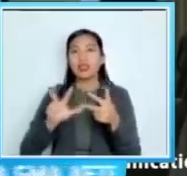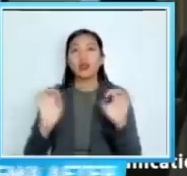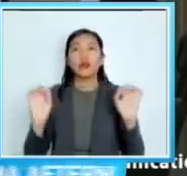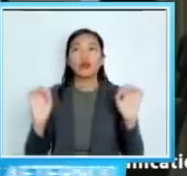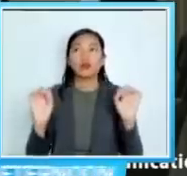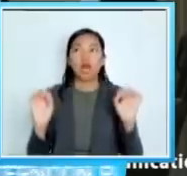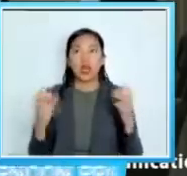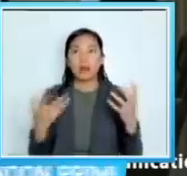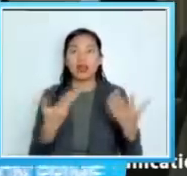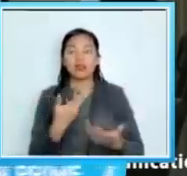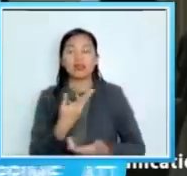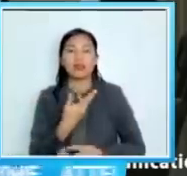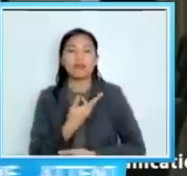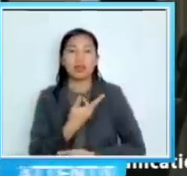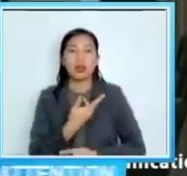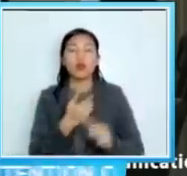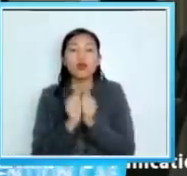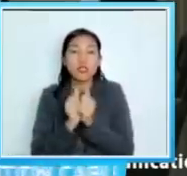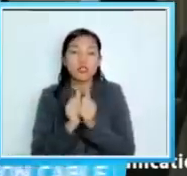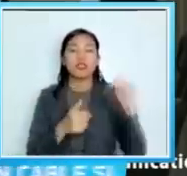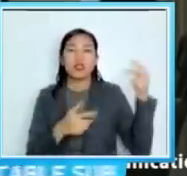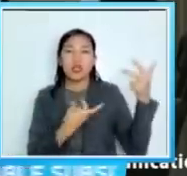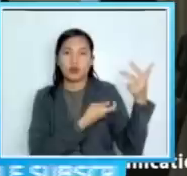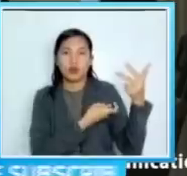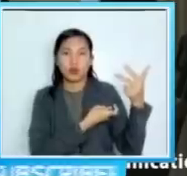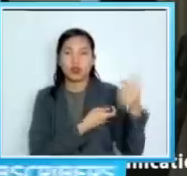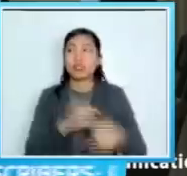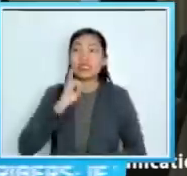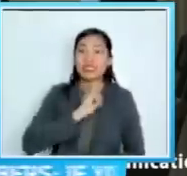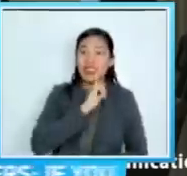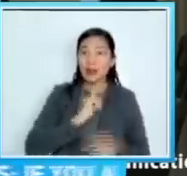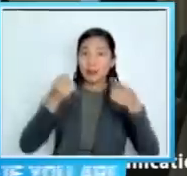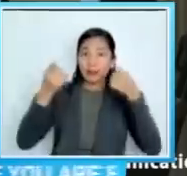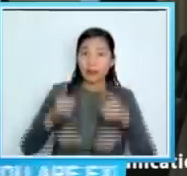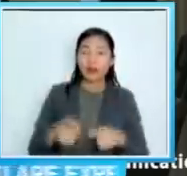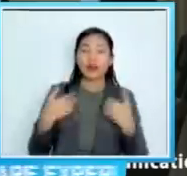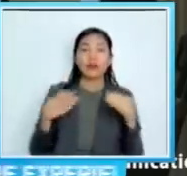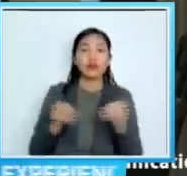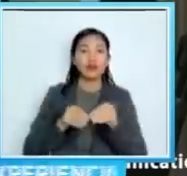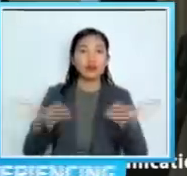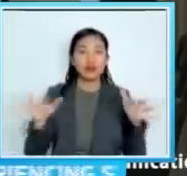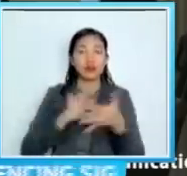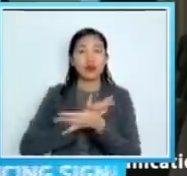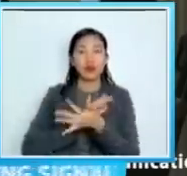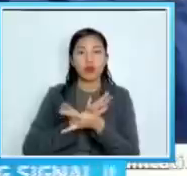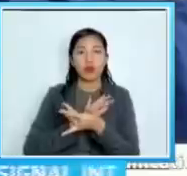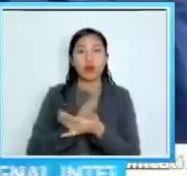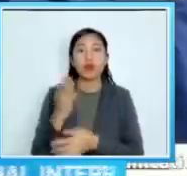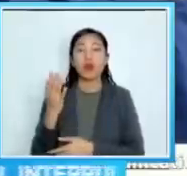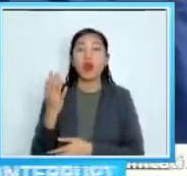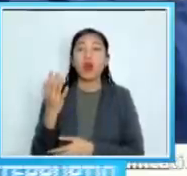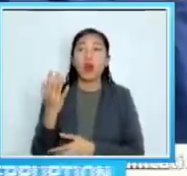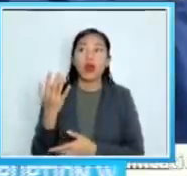na nung sila po ay inatake po ng nagkaroon ng maraming major breakthrough ang nakasalba po sa kanila yung boosters. We